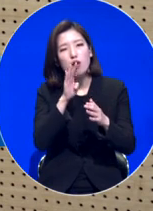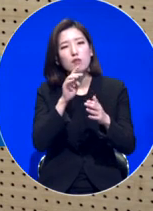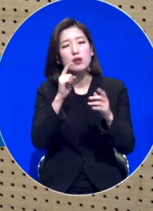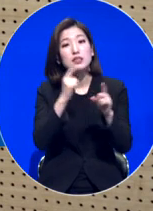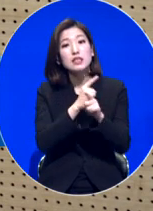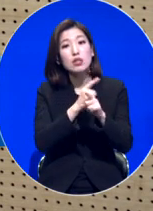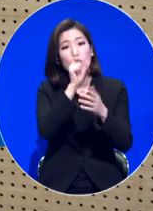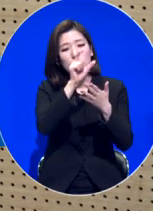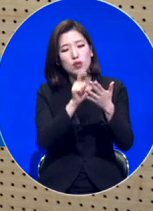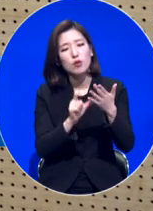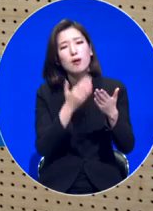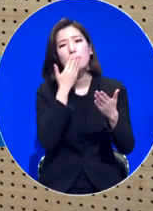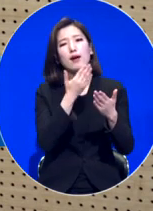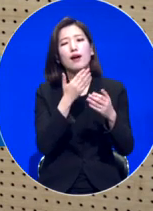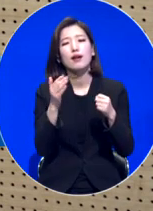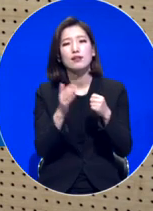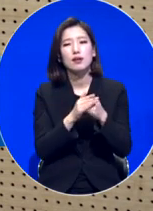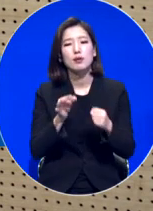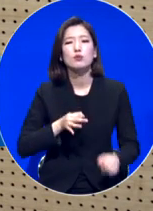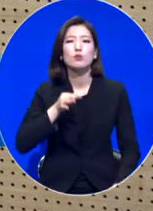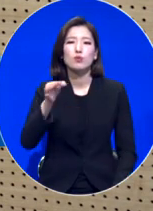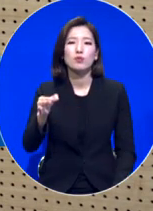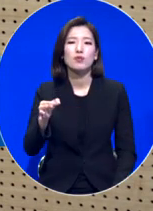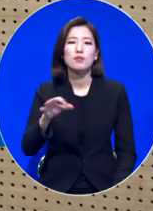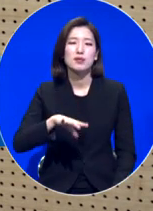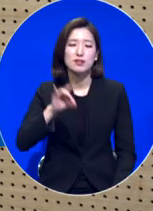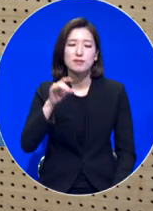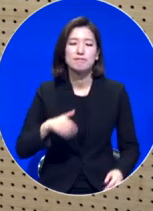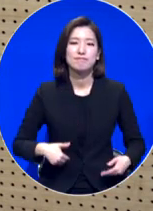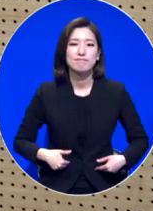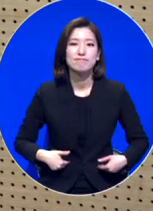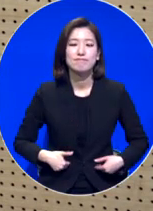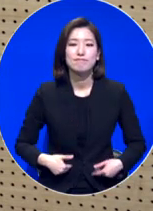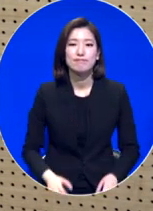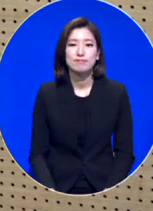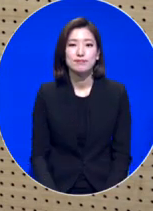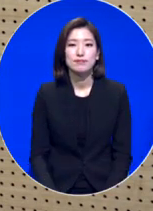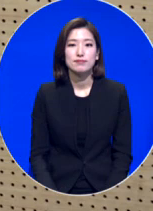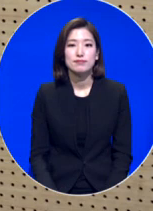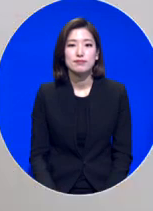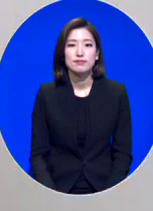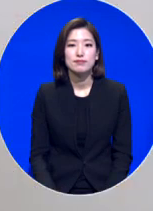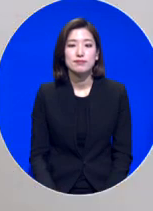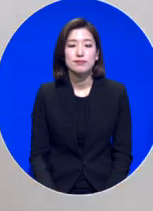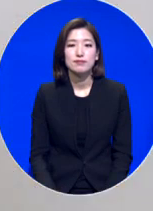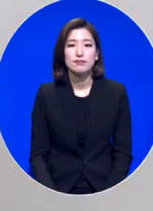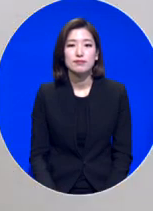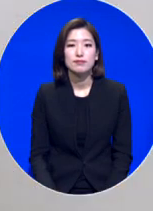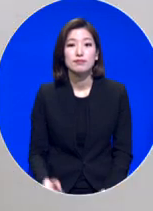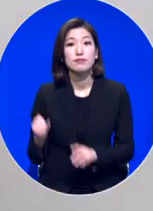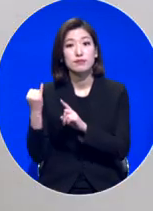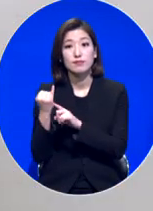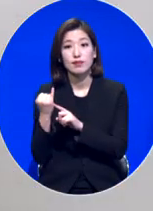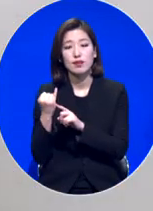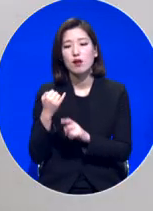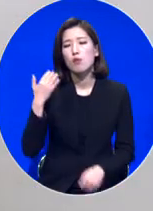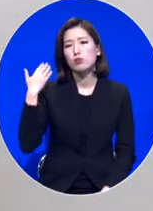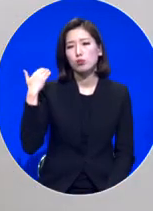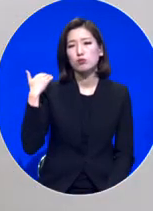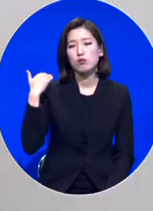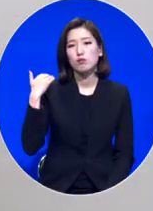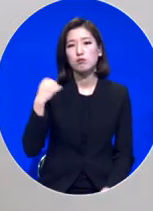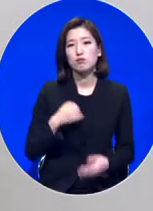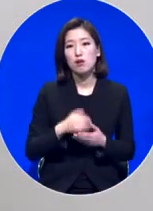기록을 작성을 할 수가 있기 때문에 그런 것이고요. 그래서 그런 부분들을 이제 좀 고려하실 필요가 있습니다. 네, 얼마 전에는 이